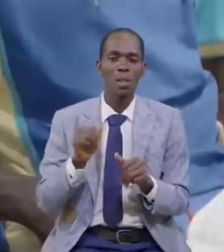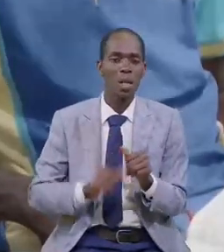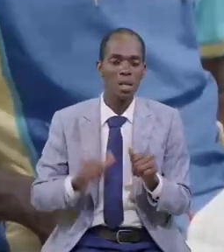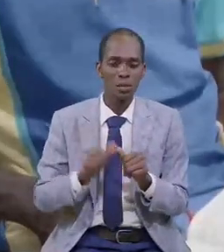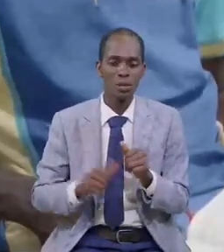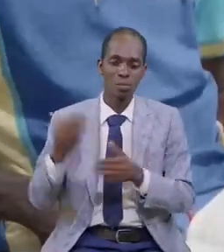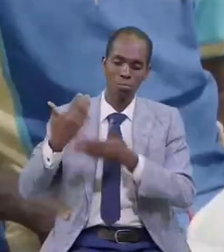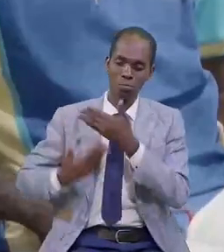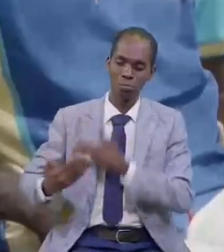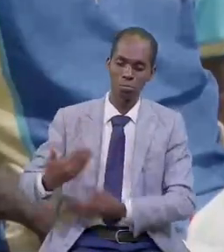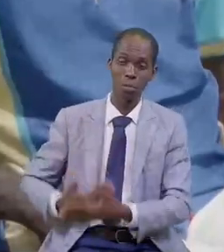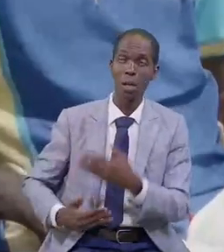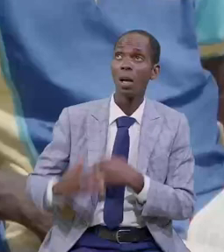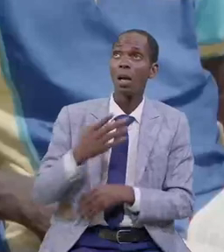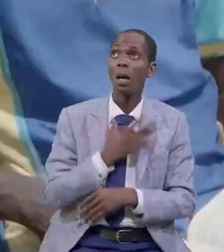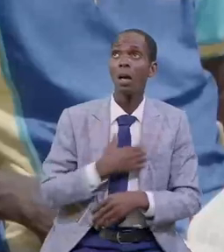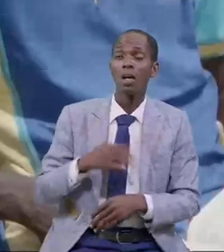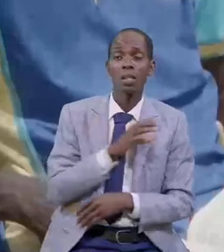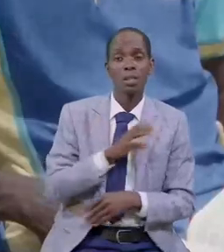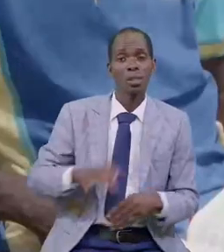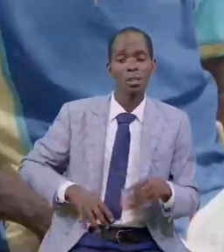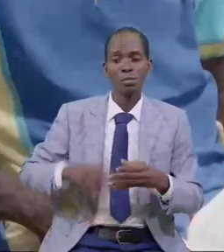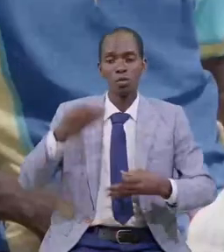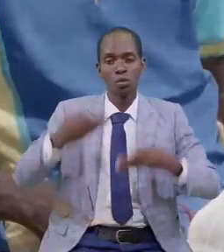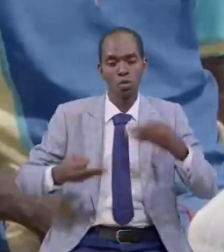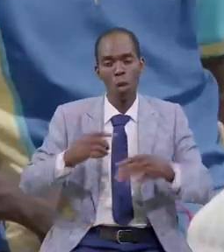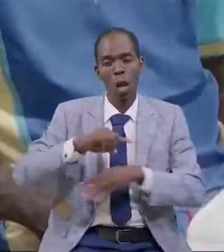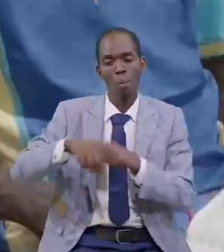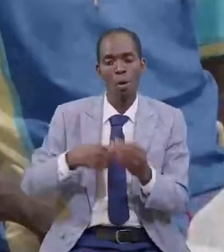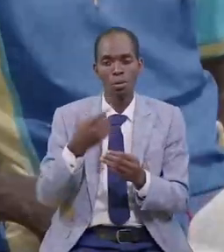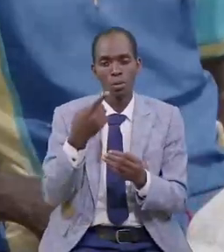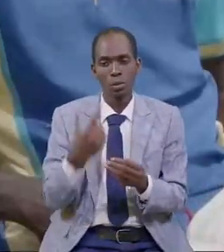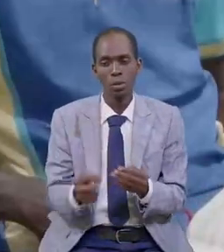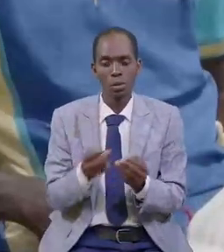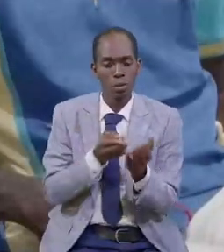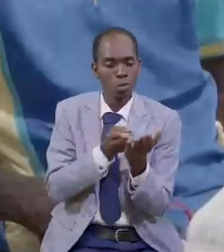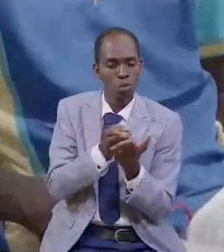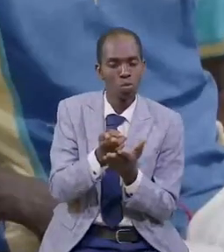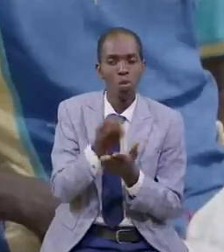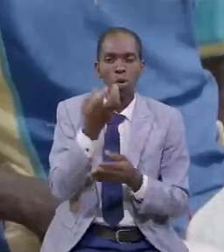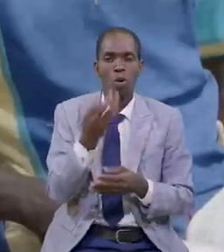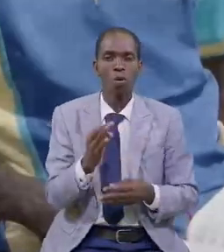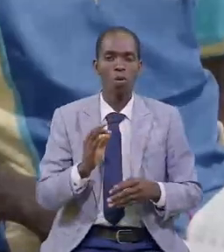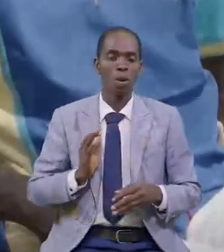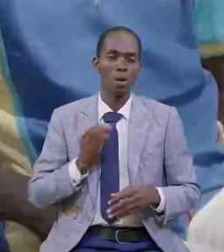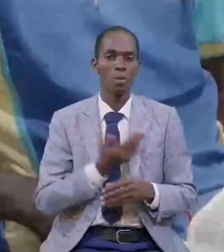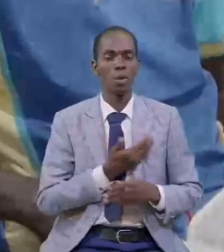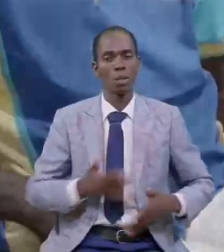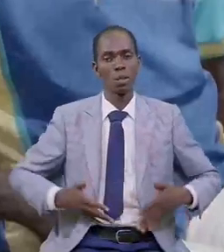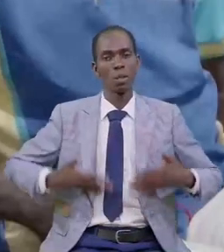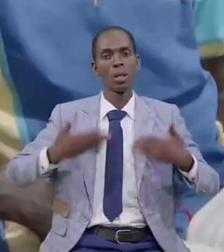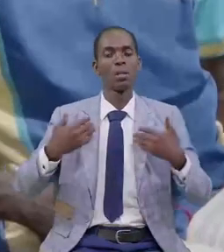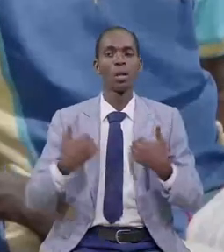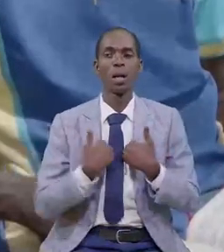il juge selon la vérité révélée de ce que notre vie a